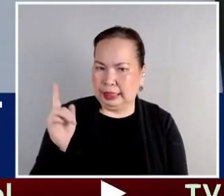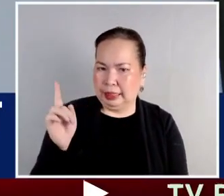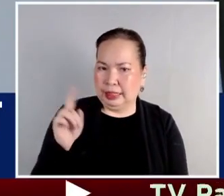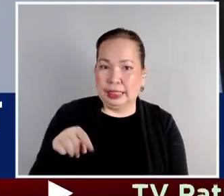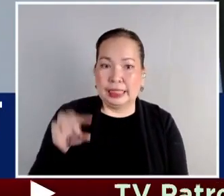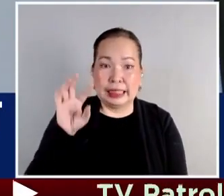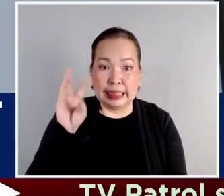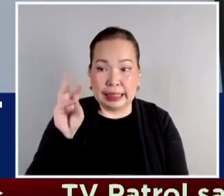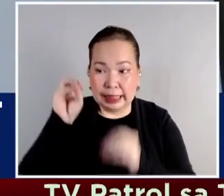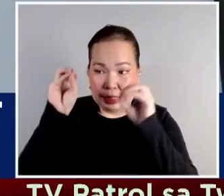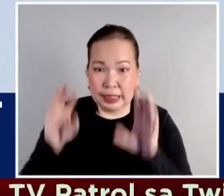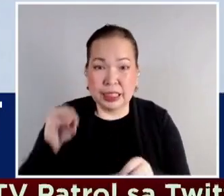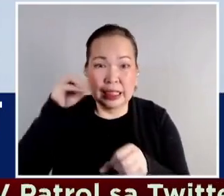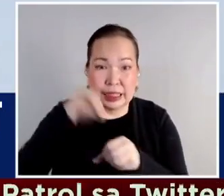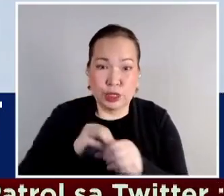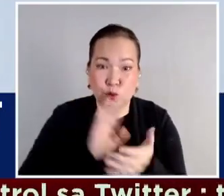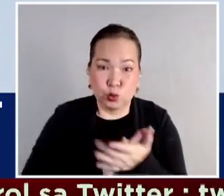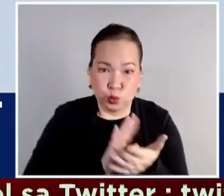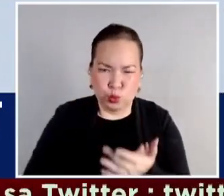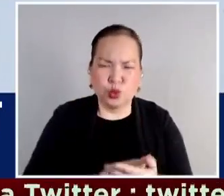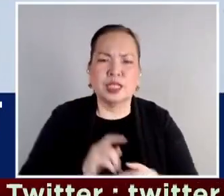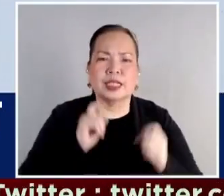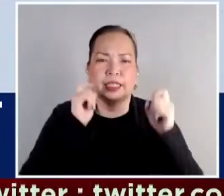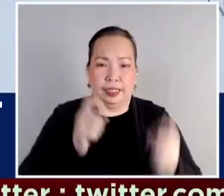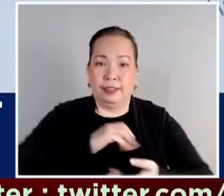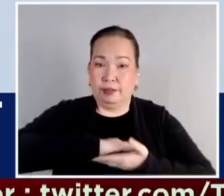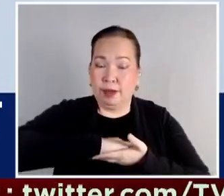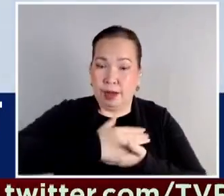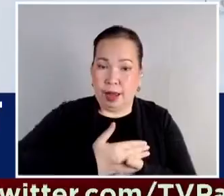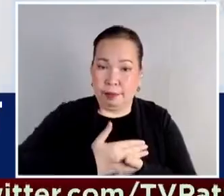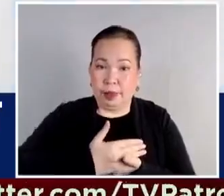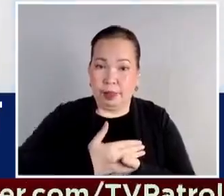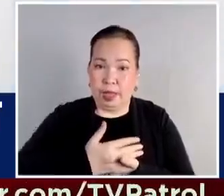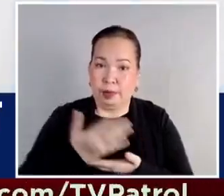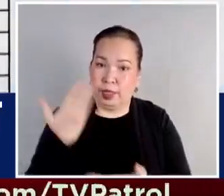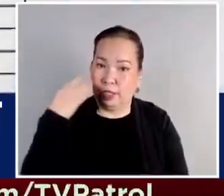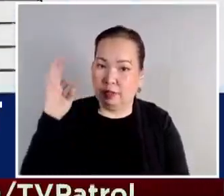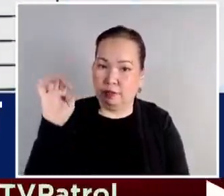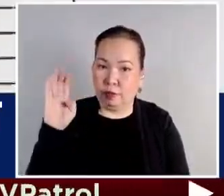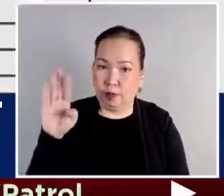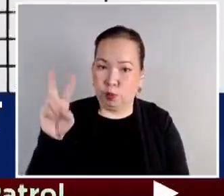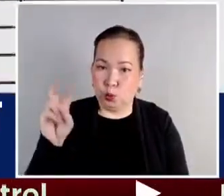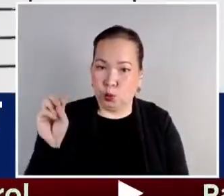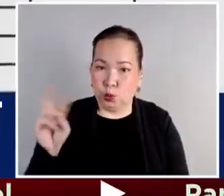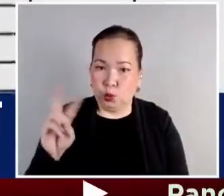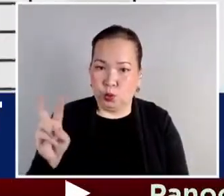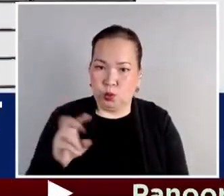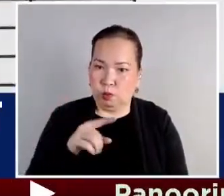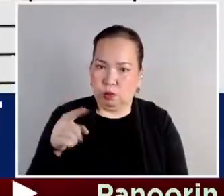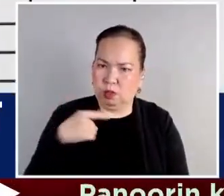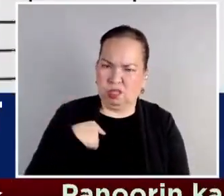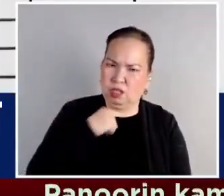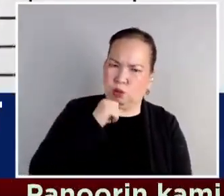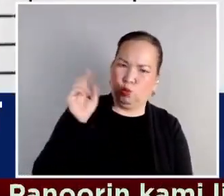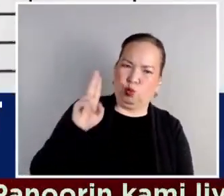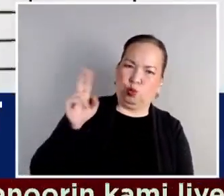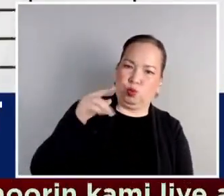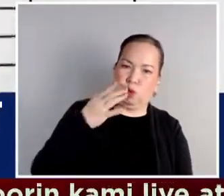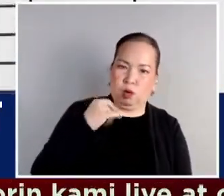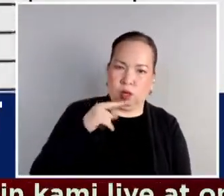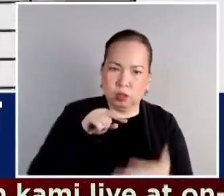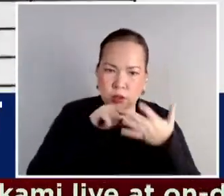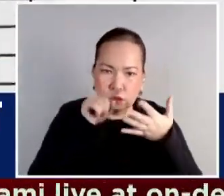kanilang paaralan na napiling mabigyan ng laptop nitong February 2022. Pero tinanggihan niya ito gamitin nang masuri